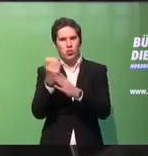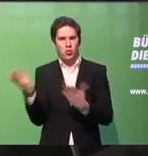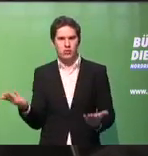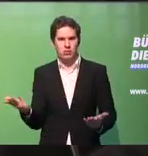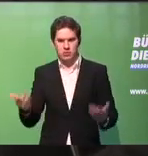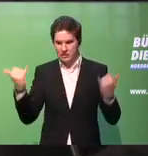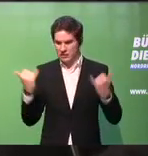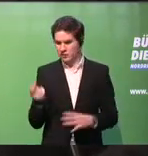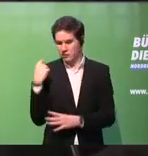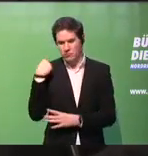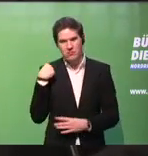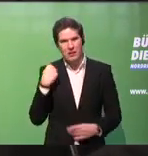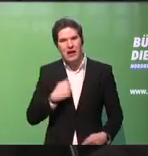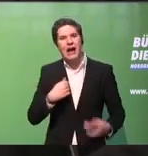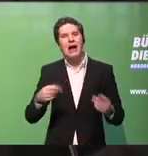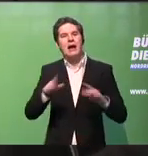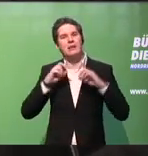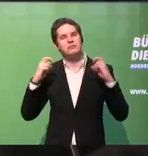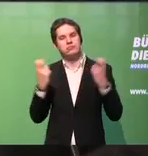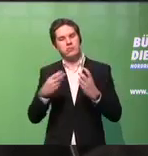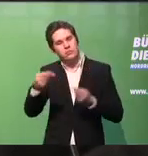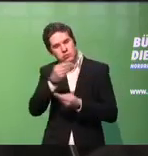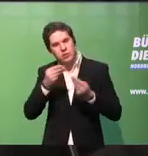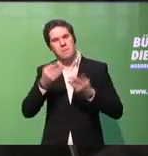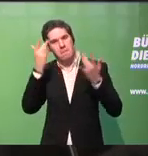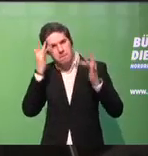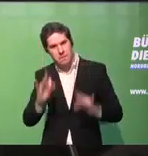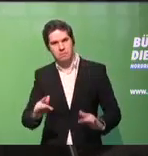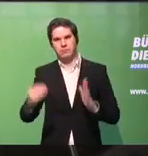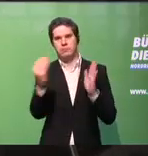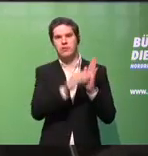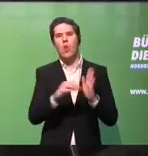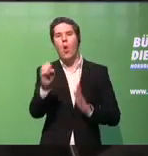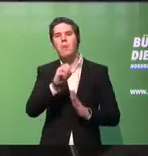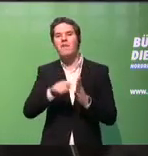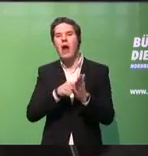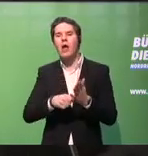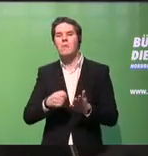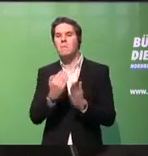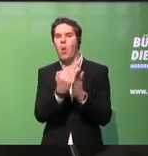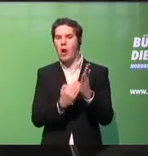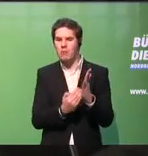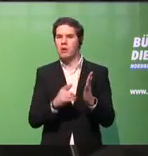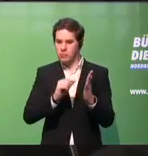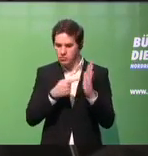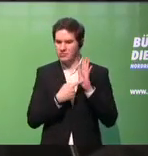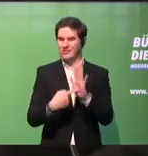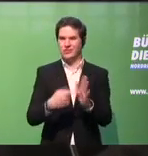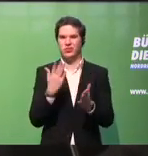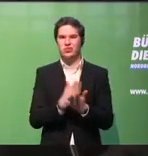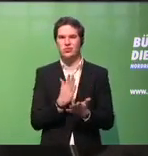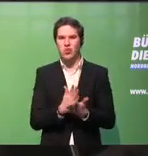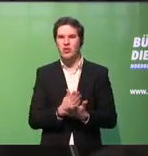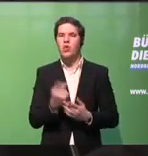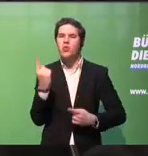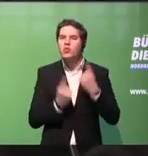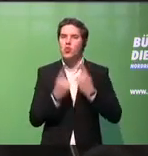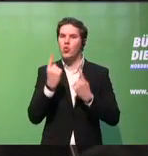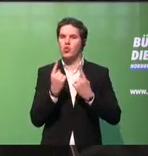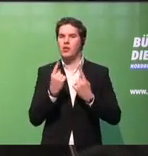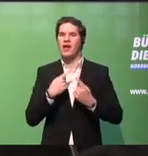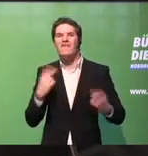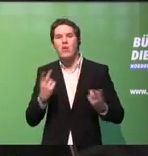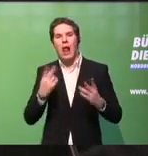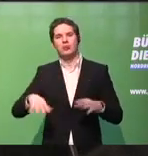Resolution und der Entwurf unseres Europawahlprogramms weisen den Weg zu einer grünen, föderalistisch orientierten Innenpolitik